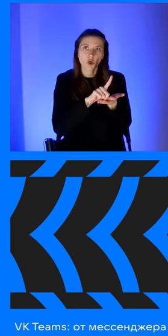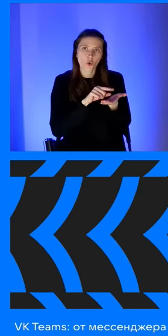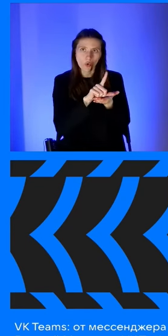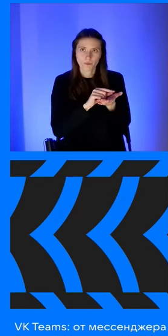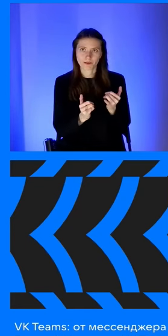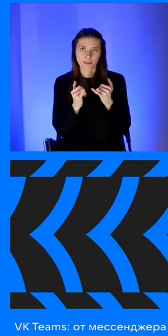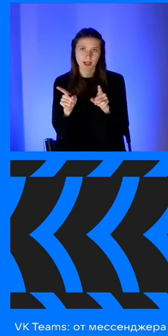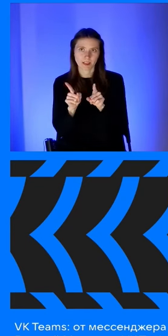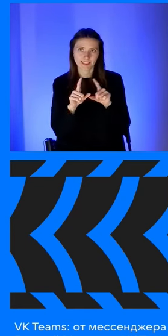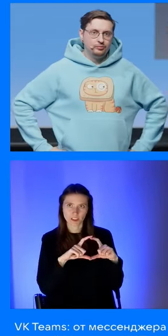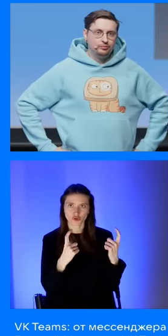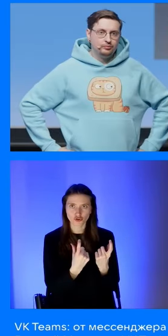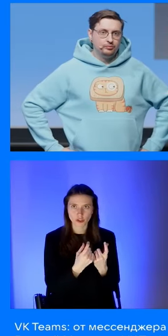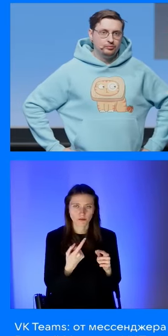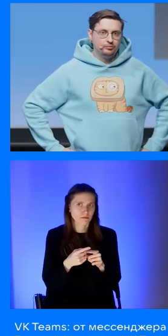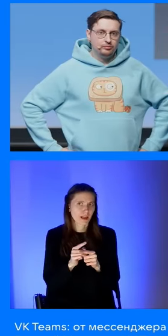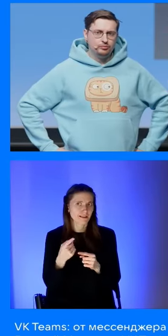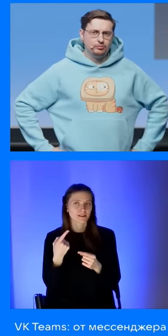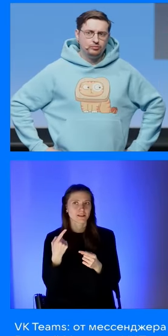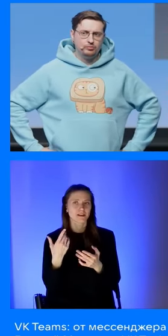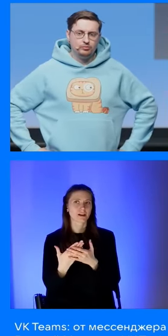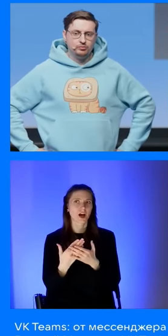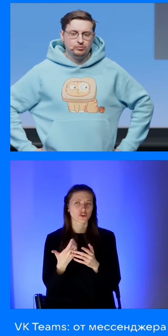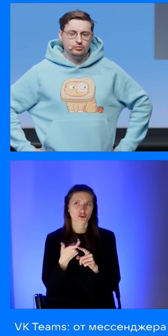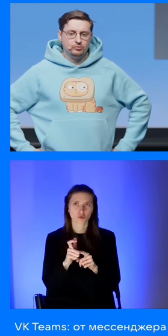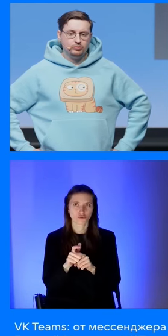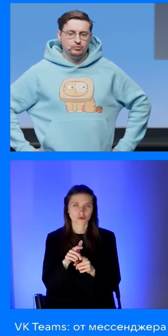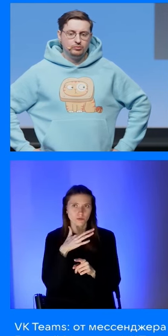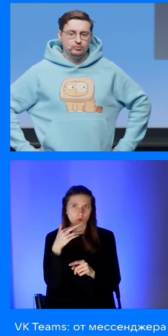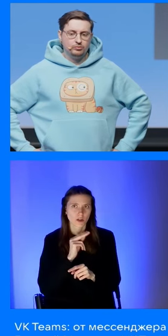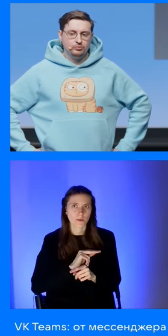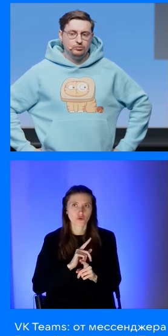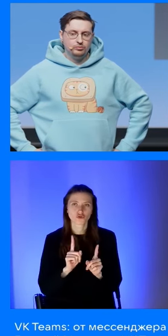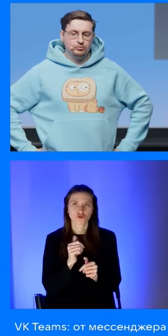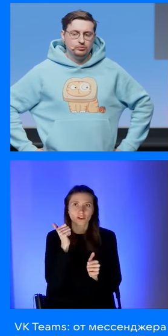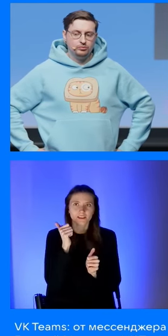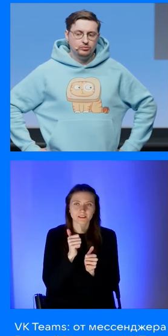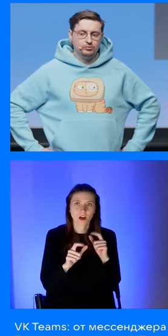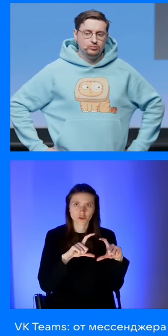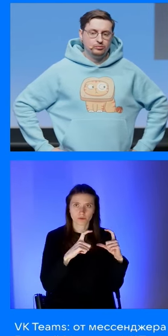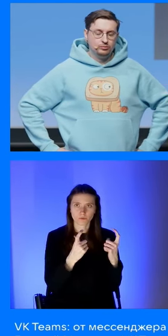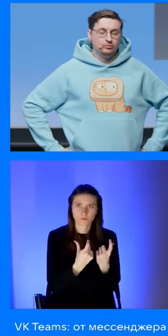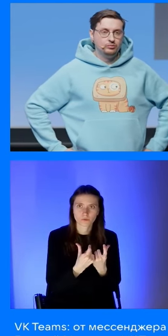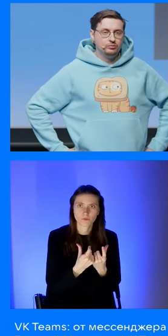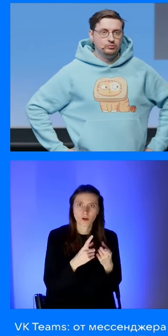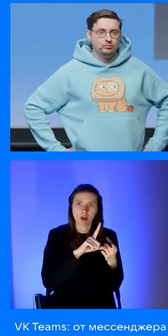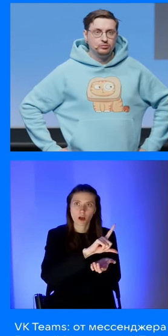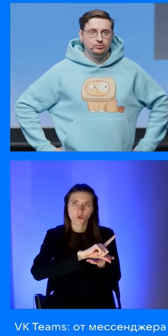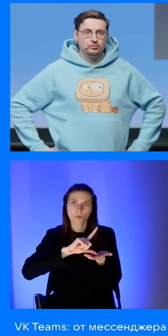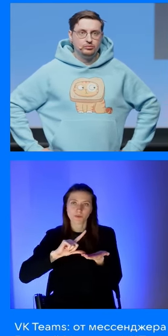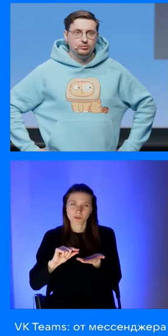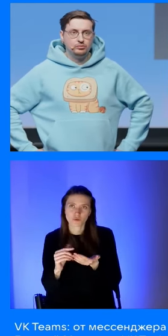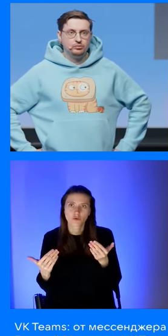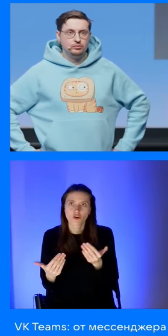А не звучит это слишком трудозатратно, что с каждой БД поднимается еще один сервис. Просто угу. У сервиса